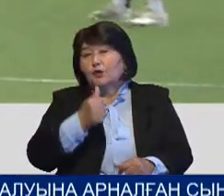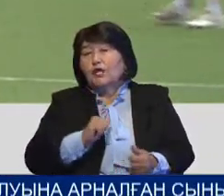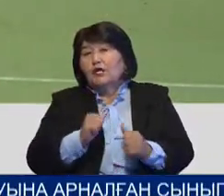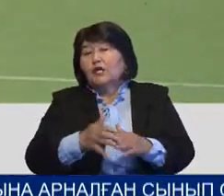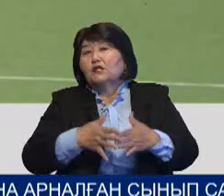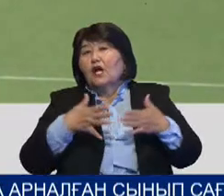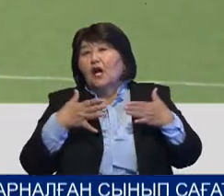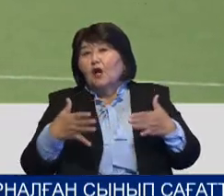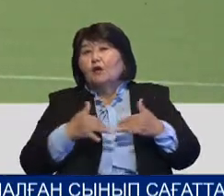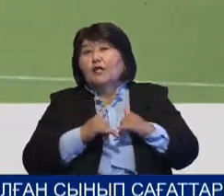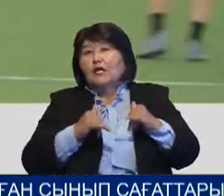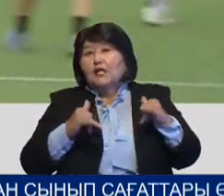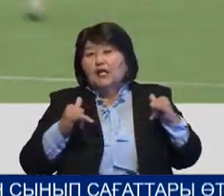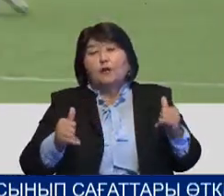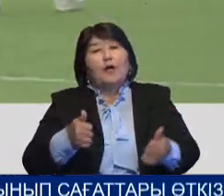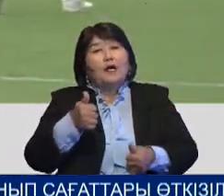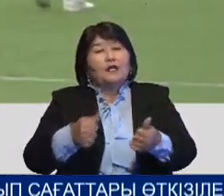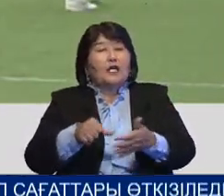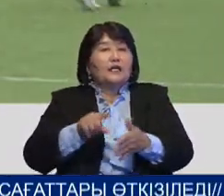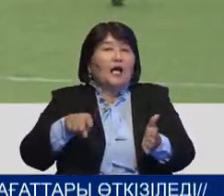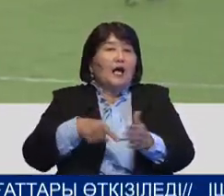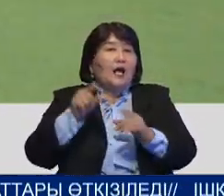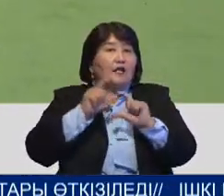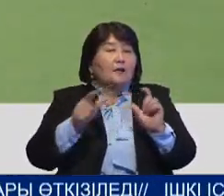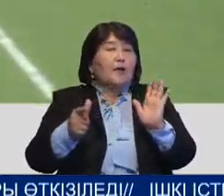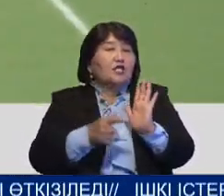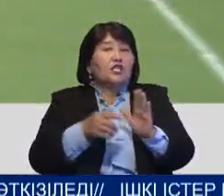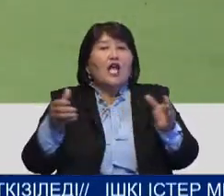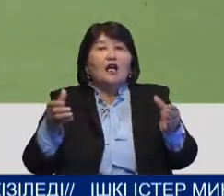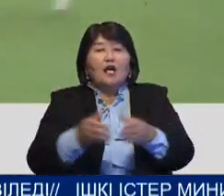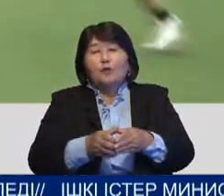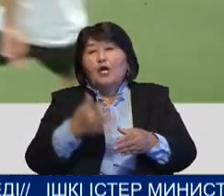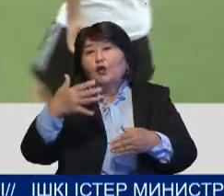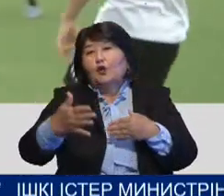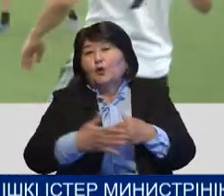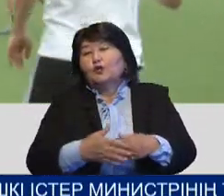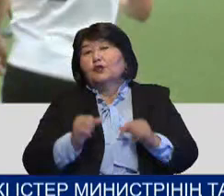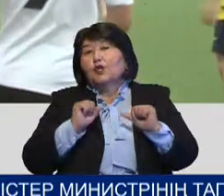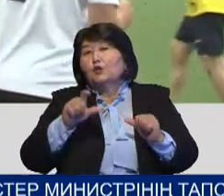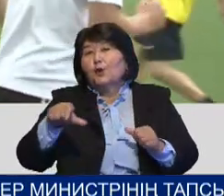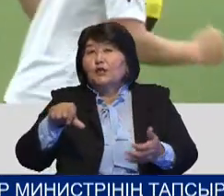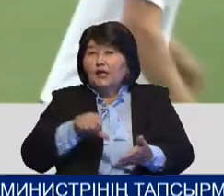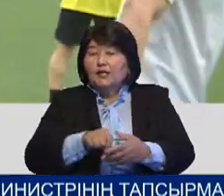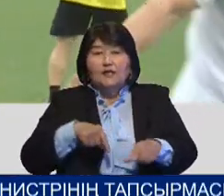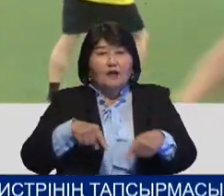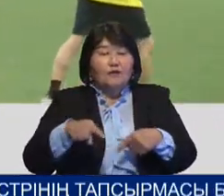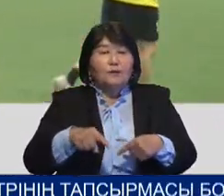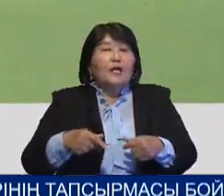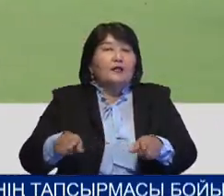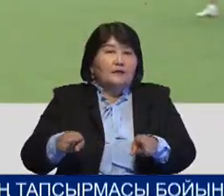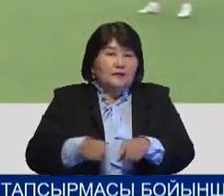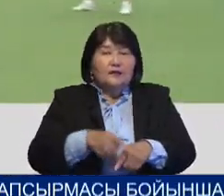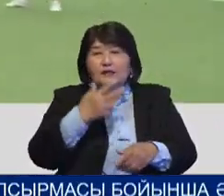жарыстың ауқымы да кеңейіп келеді. Тартысты ойынға қала мектептерінен 7 команда 50-ге жуық спортшы қатысты. Футболды жанына серік